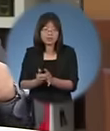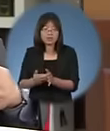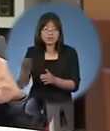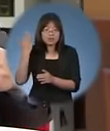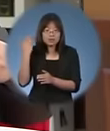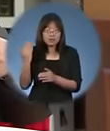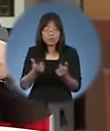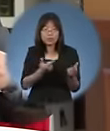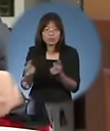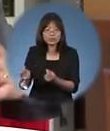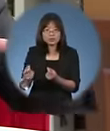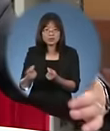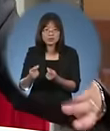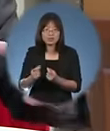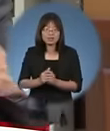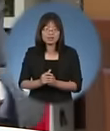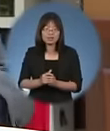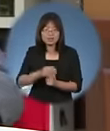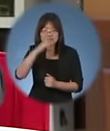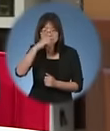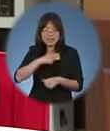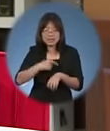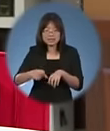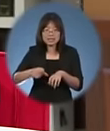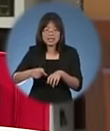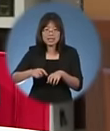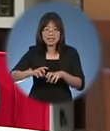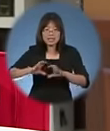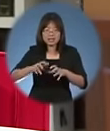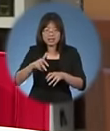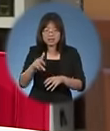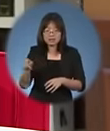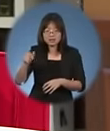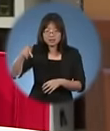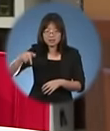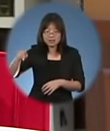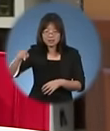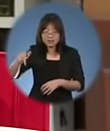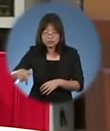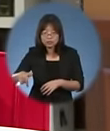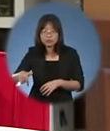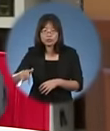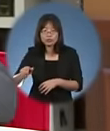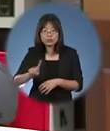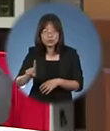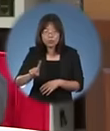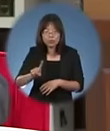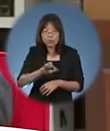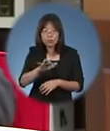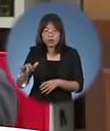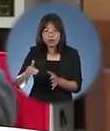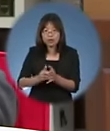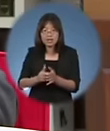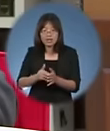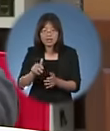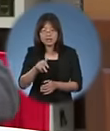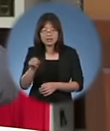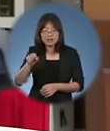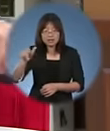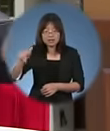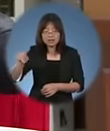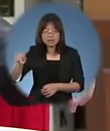그전에는 전부 제국 개념으로 남았어요. 네. 오스만 제국. 네. 그 다음에 무슨 제국, 무슨 제국. 그렇다면 그 제국이